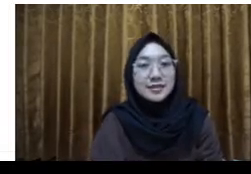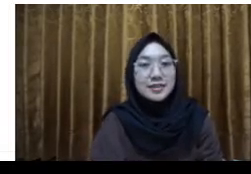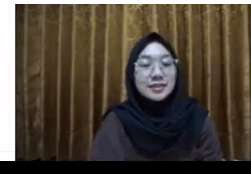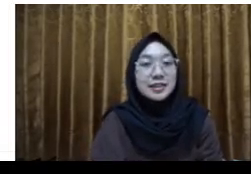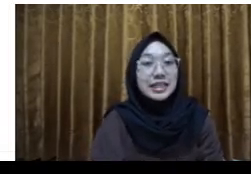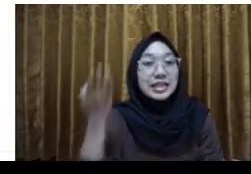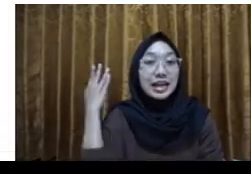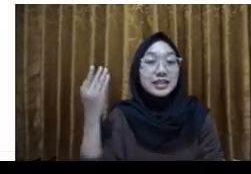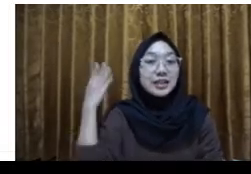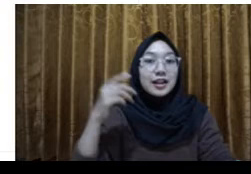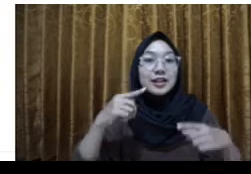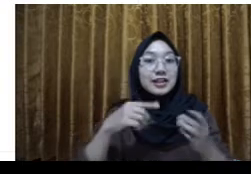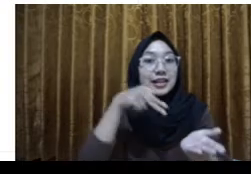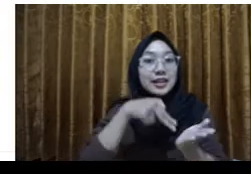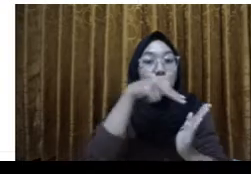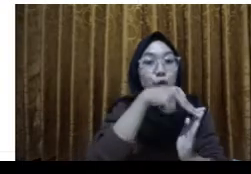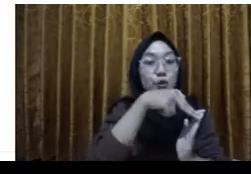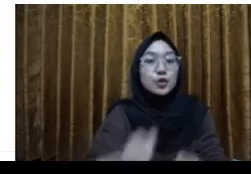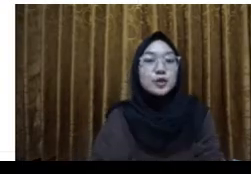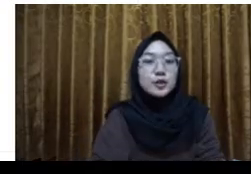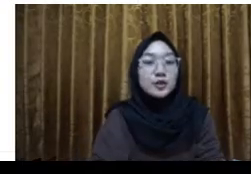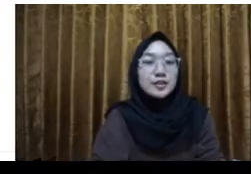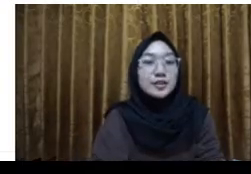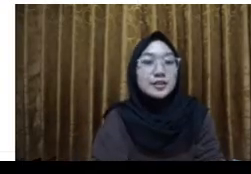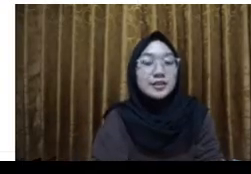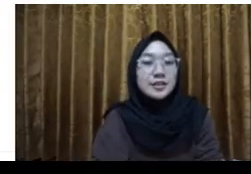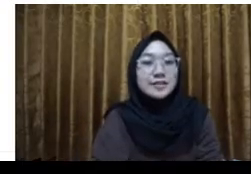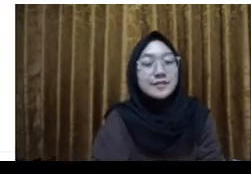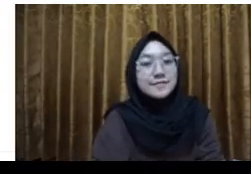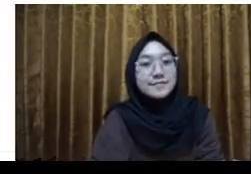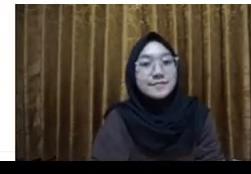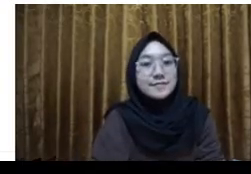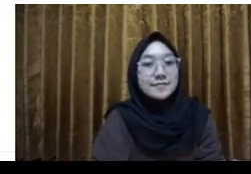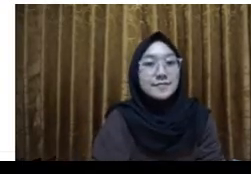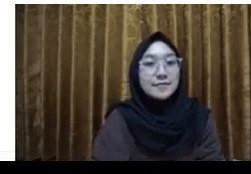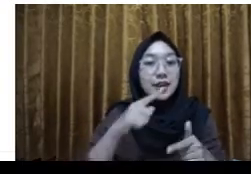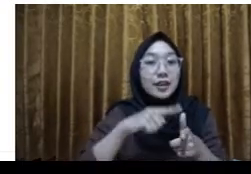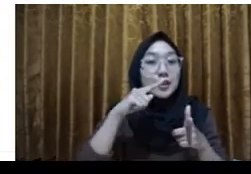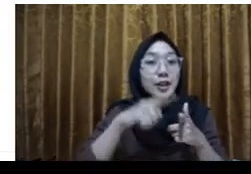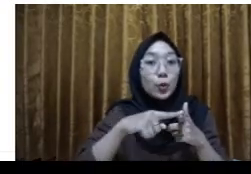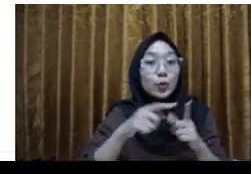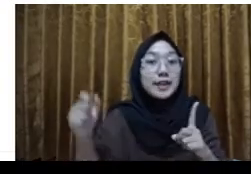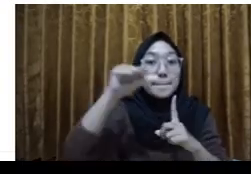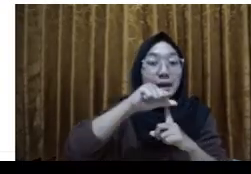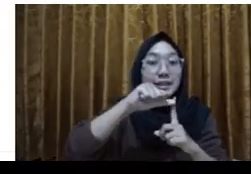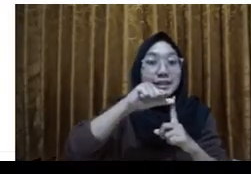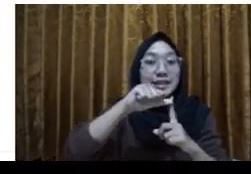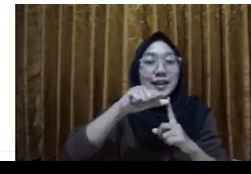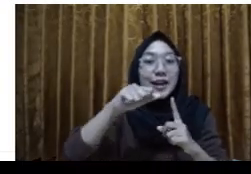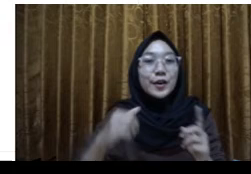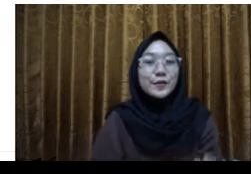instruksinya, tinggal di OK atau next hingga finish. Sangat